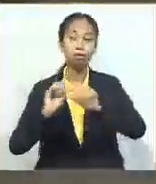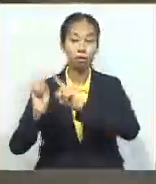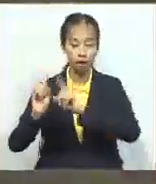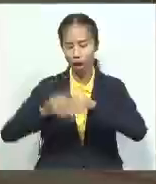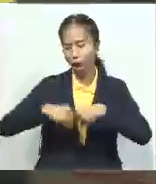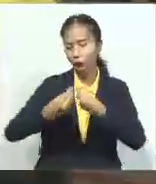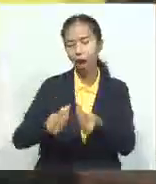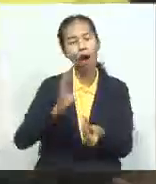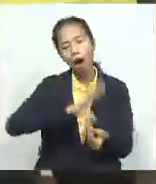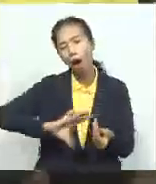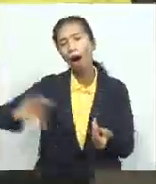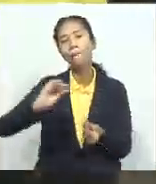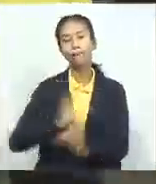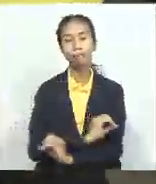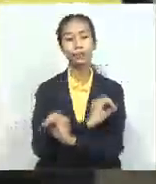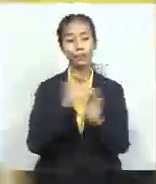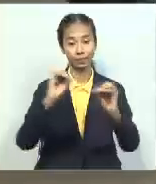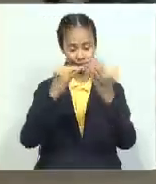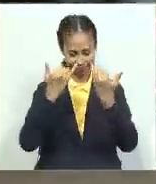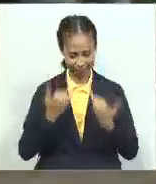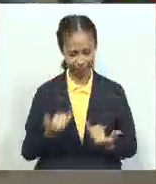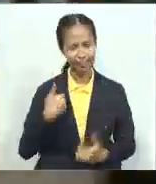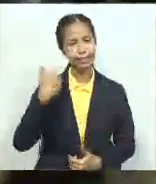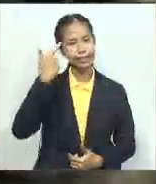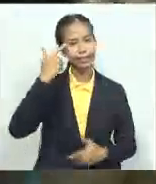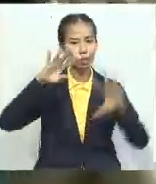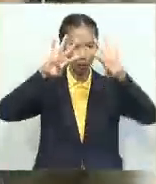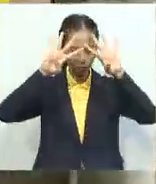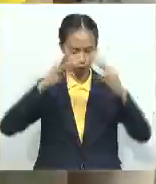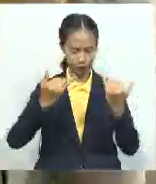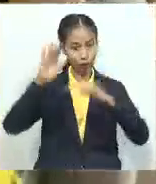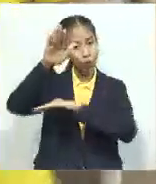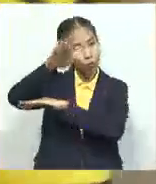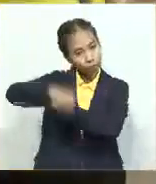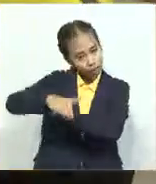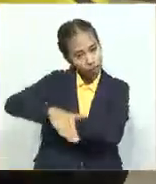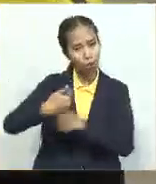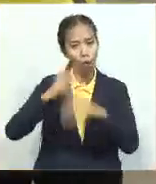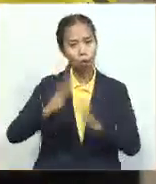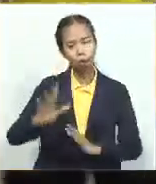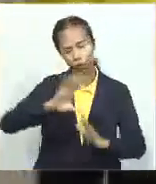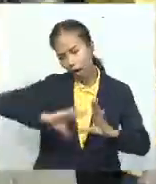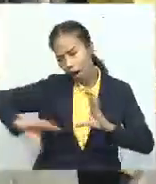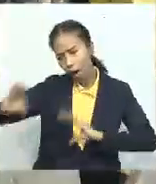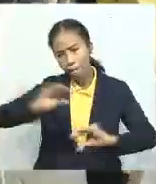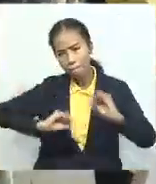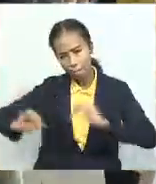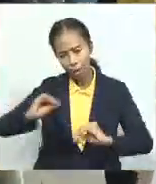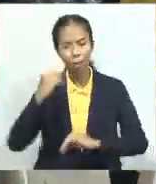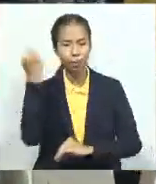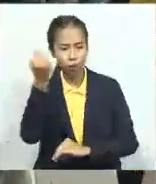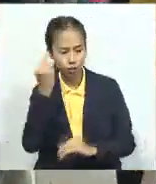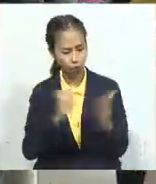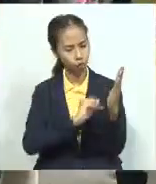างปลอดภัยอย่างไรก็ตามบขส.ได้คาดการณ์ว่าในช่วงเย็นวันนี้จะมีประชาชนทยอยเดินทางกลับภูมิลำเนาและท่องเที่ยวต่